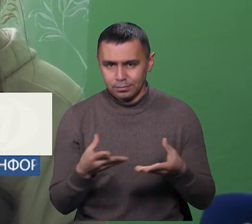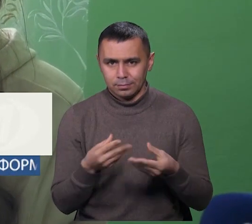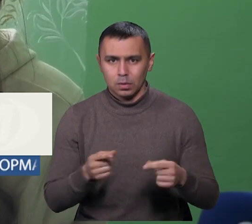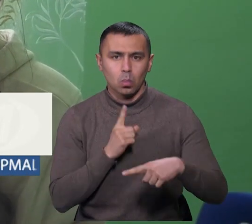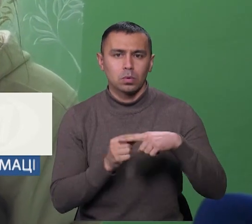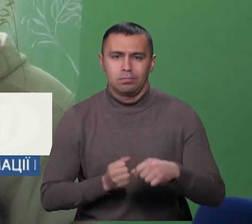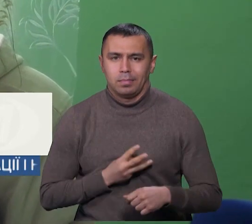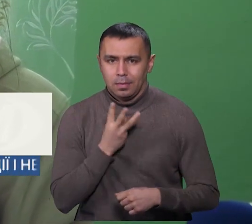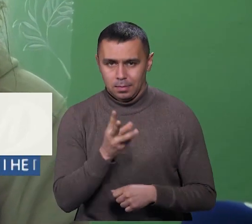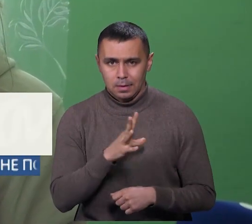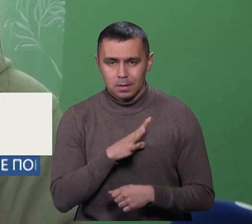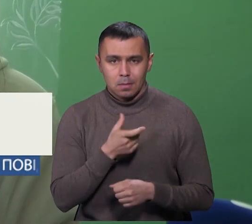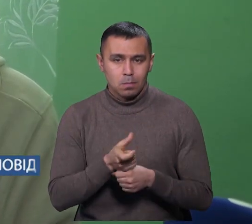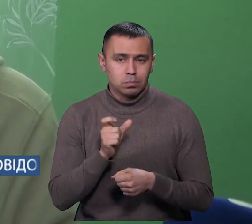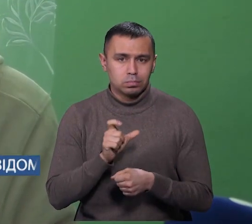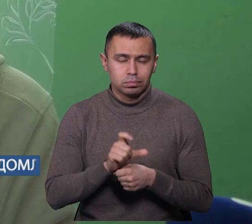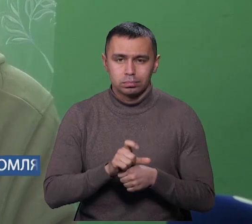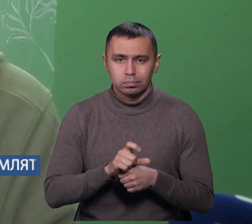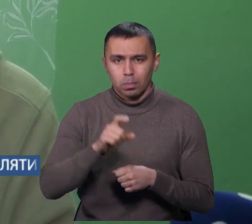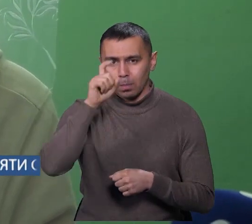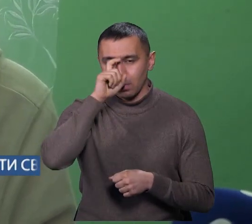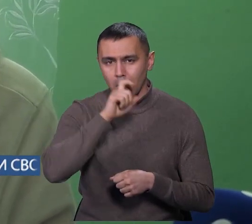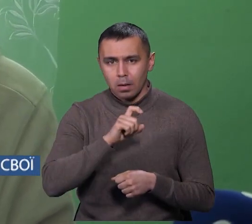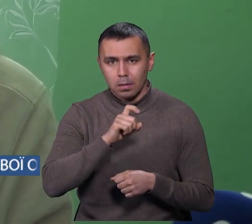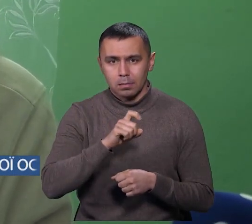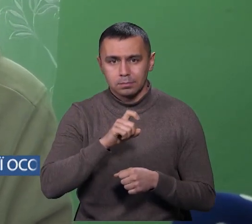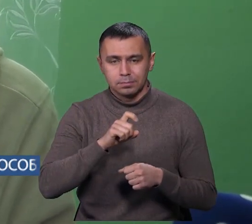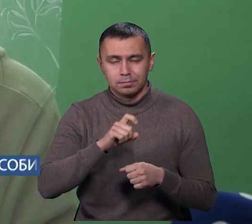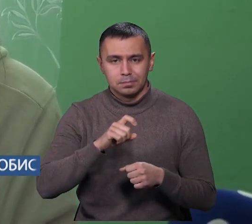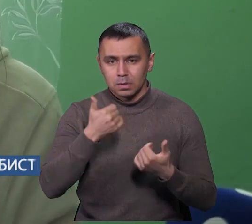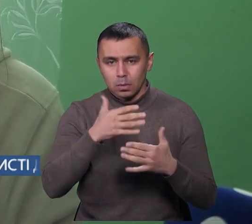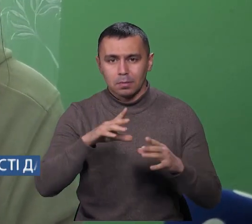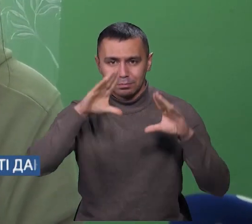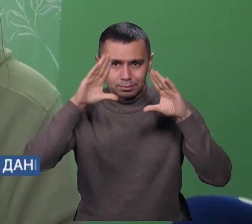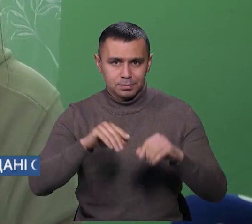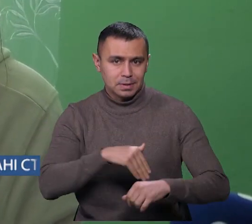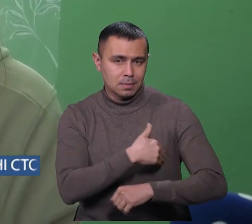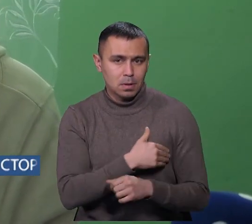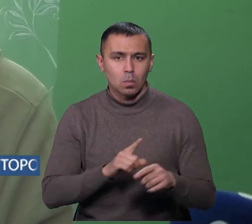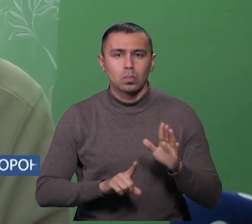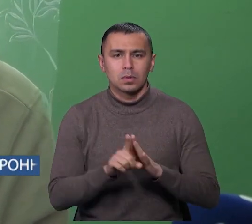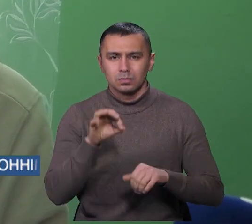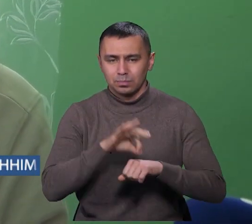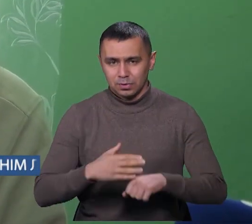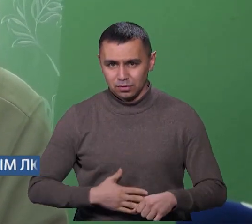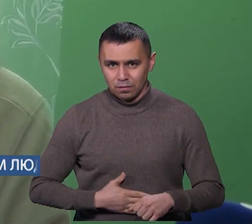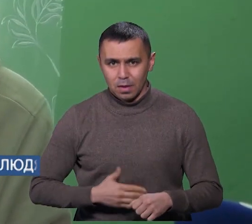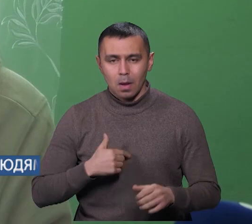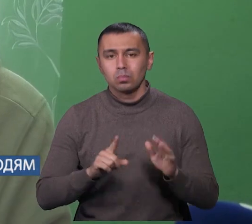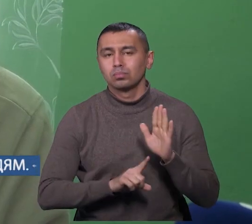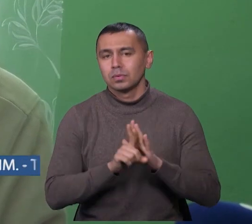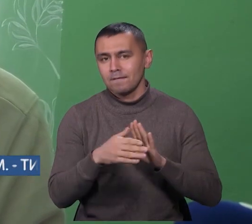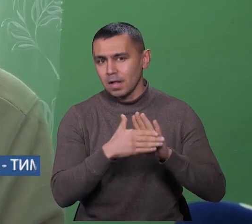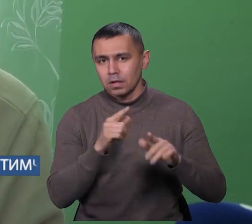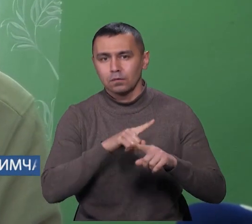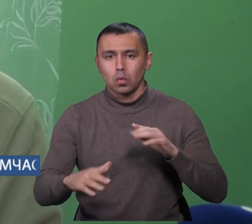блювота. Дуже погано збивалася температура, майже нічого не допомагало. Потім почалися різкі болі в животі, і тоді я вже починала